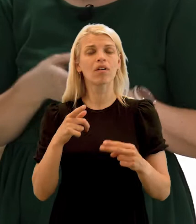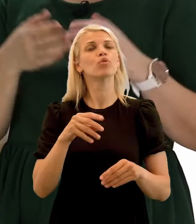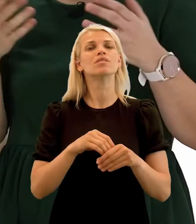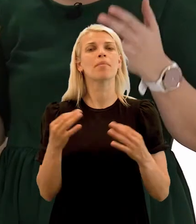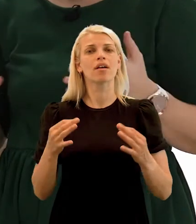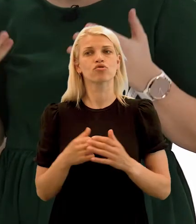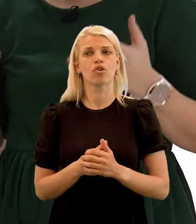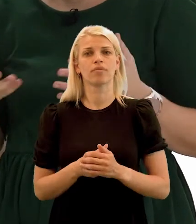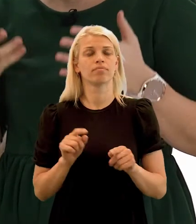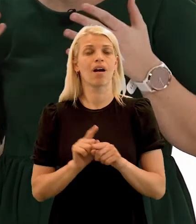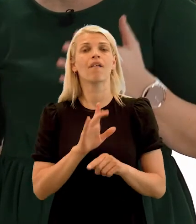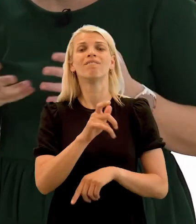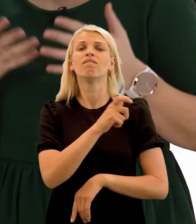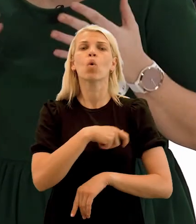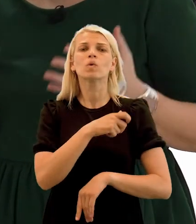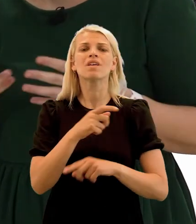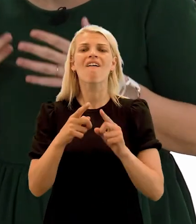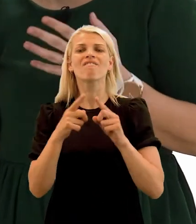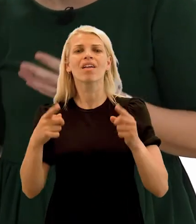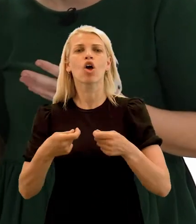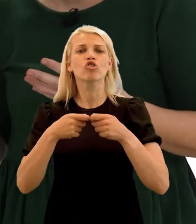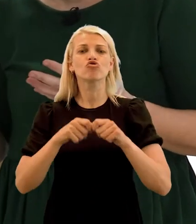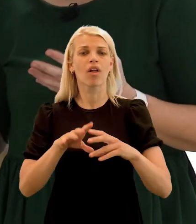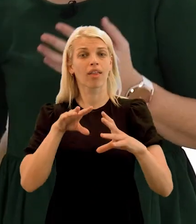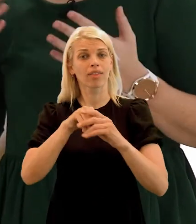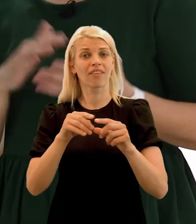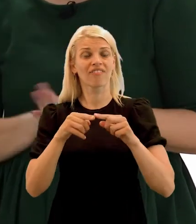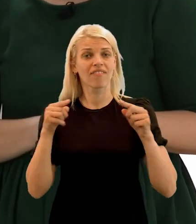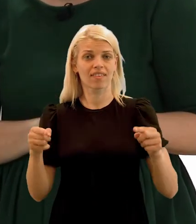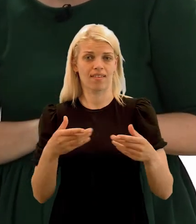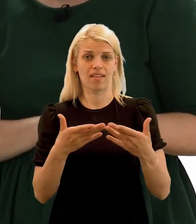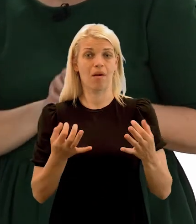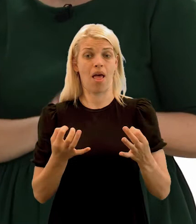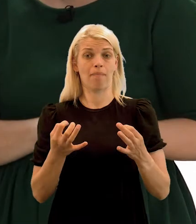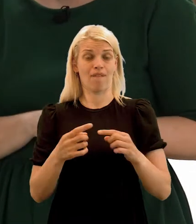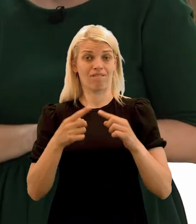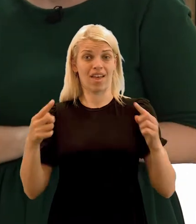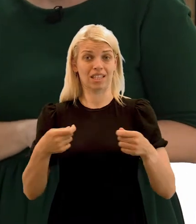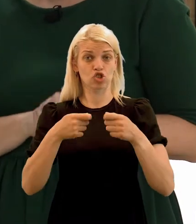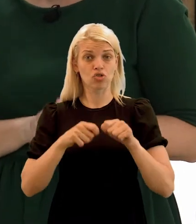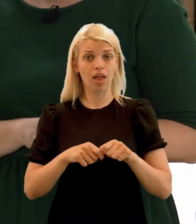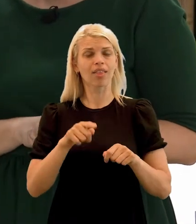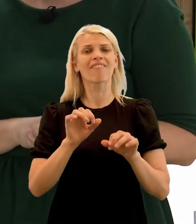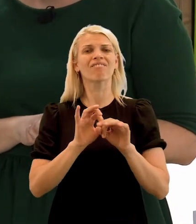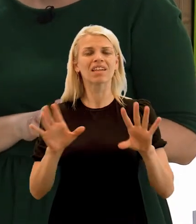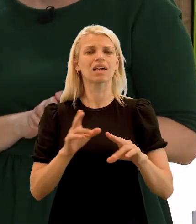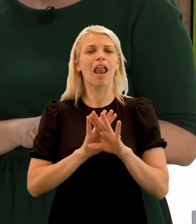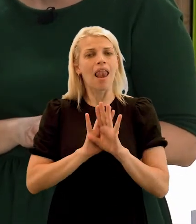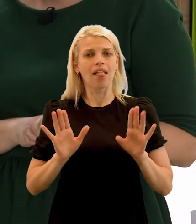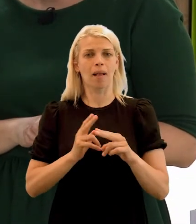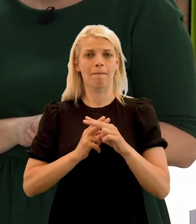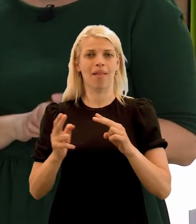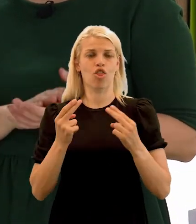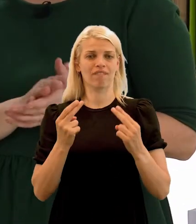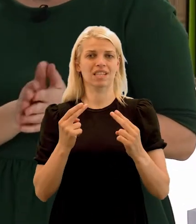znamená, že nemajú funkciu vetného člena vo vete, lebo vetným členom môžu byť iba plnovýznamové